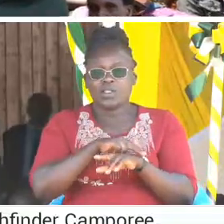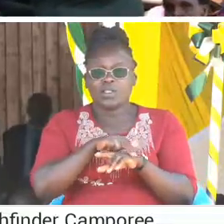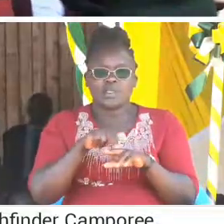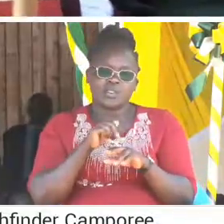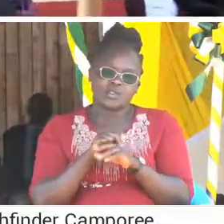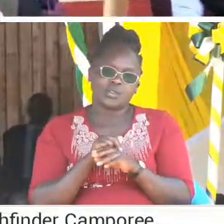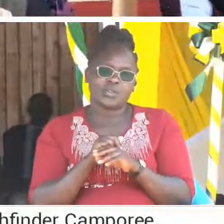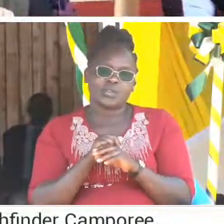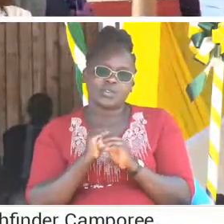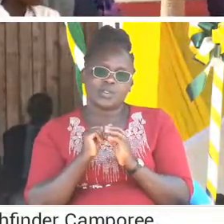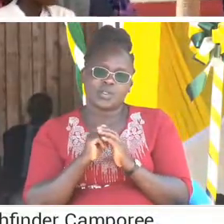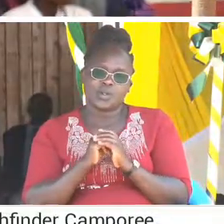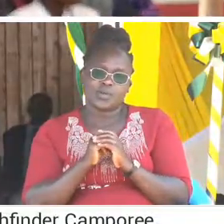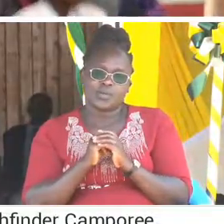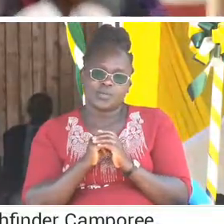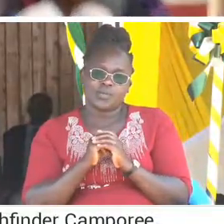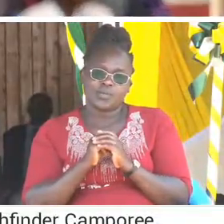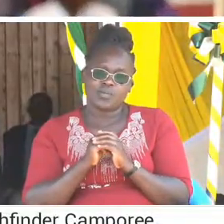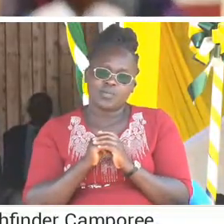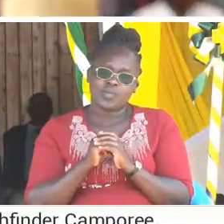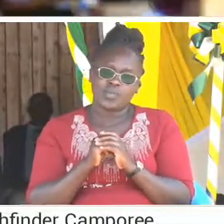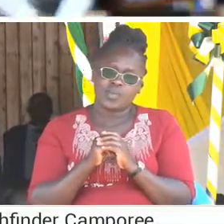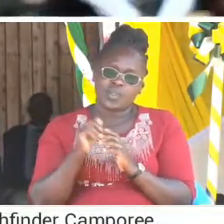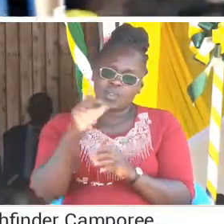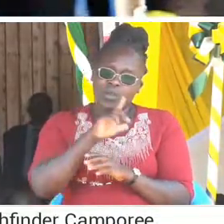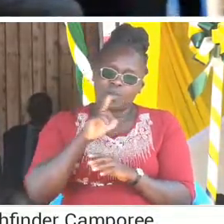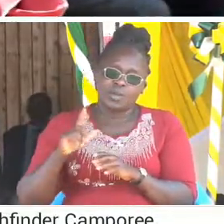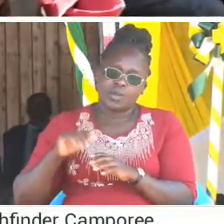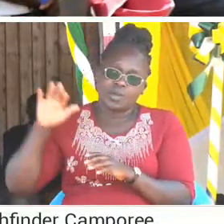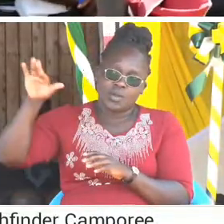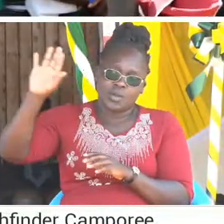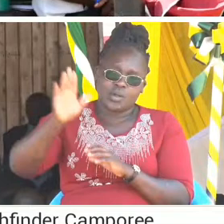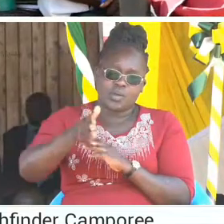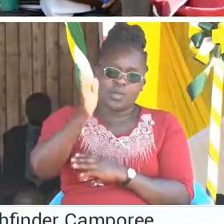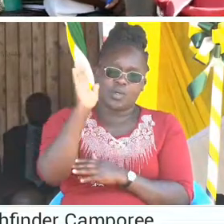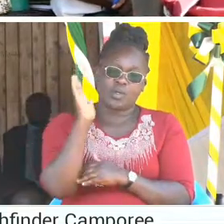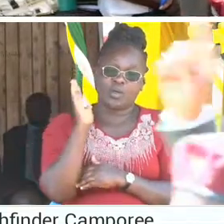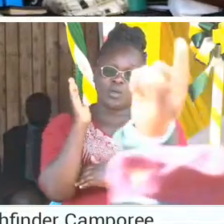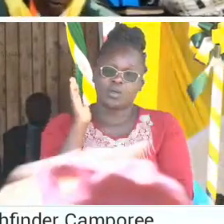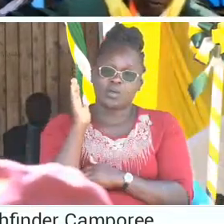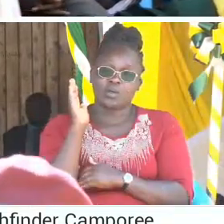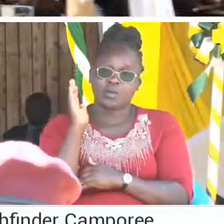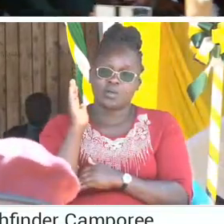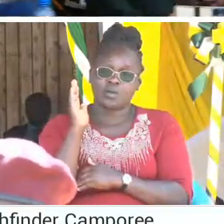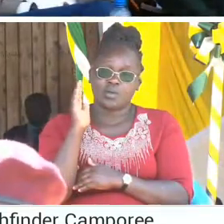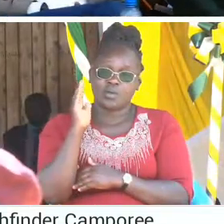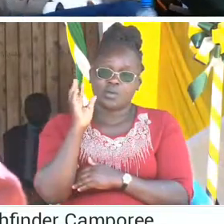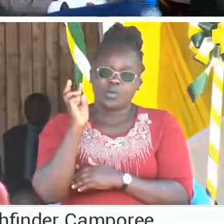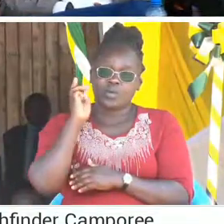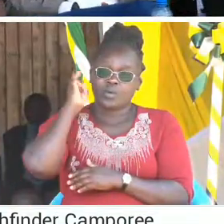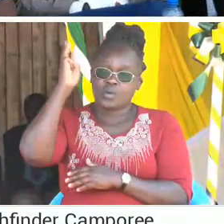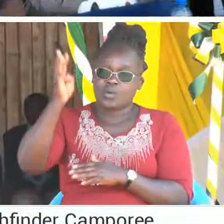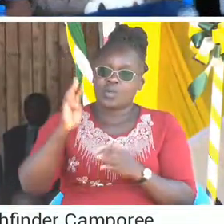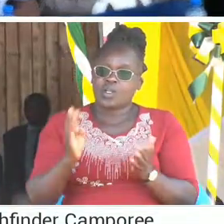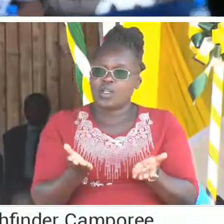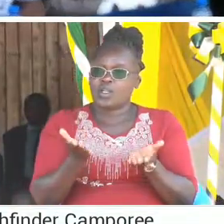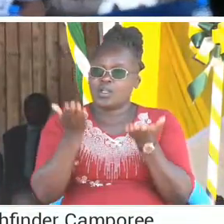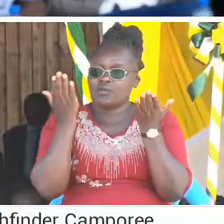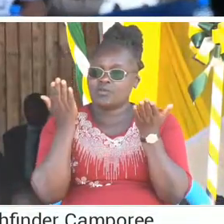hawaambiani. Mwambie jirani yako, Bwana Mungu wako, Bwana Mungu wako atakutukuza,